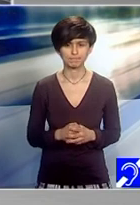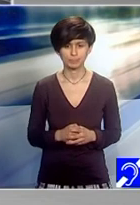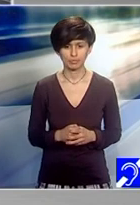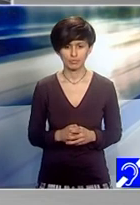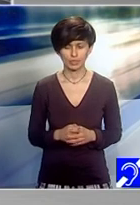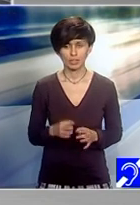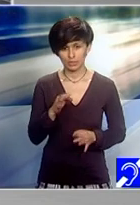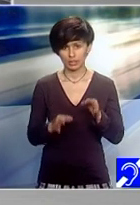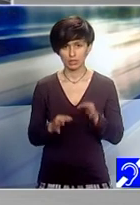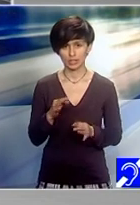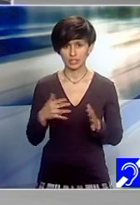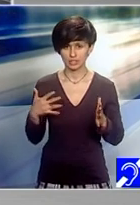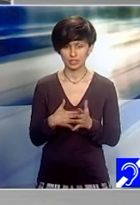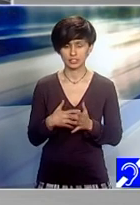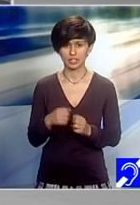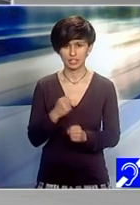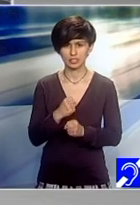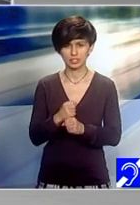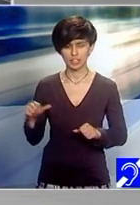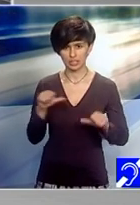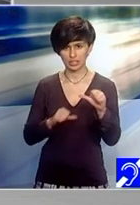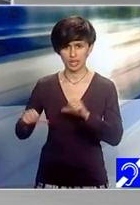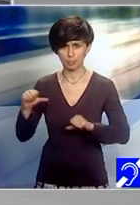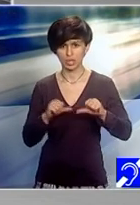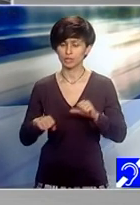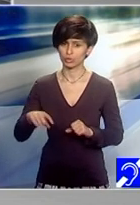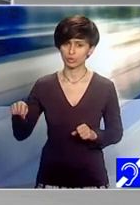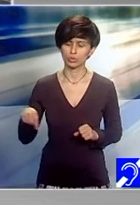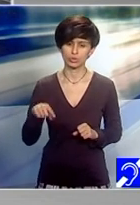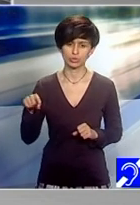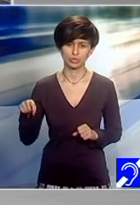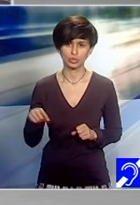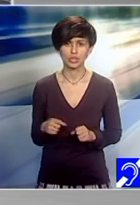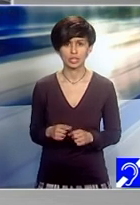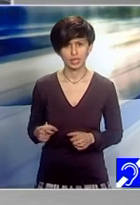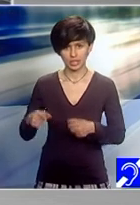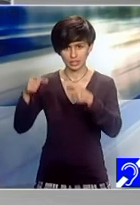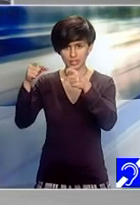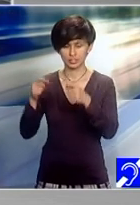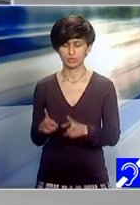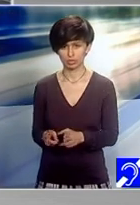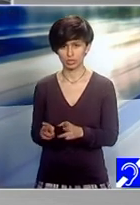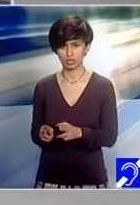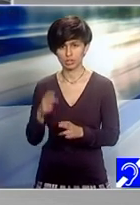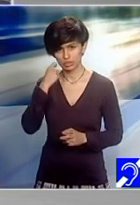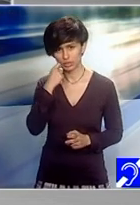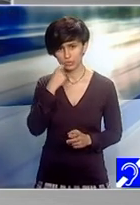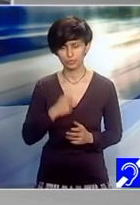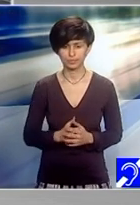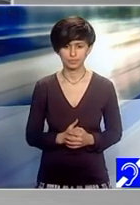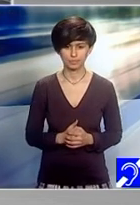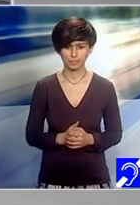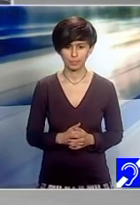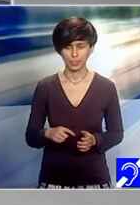zi. Deci toate testele din toată țara? Din toate locurile de unde le recoltăm, le facem la Institutul Oncologic din Cluj-Napoca. Da. Avem tot în proiectul ăsta